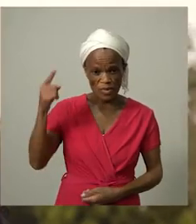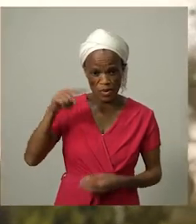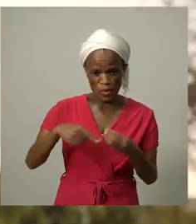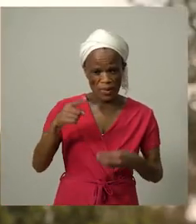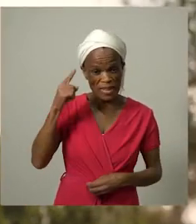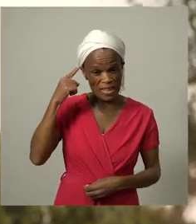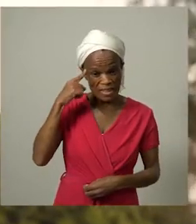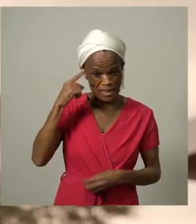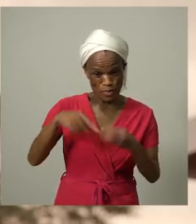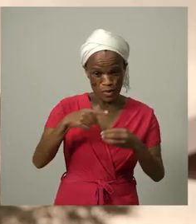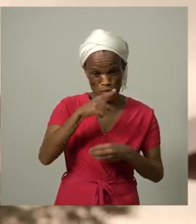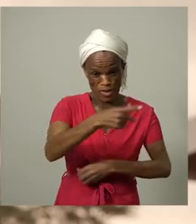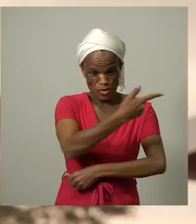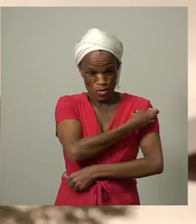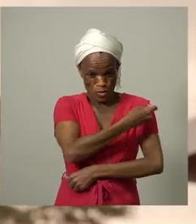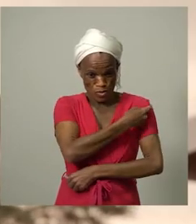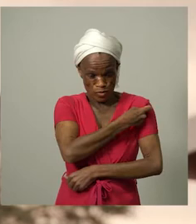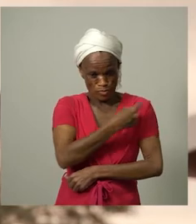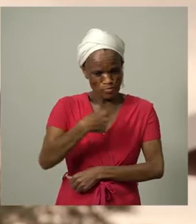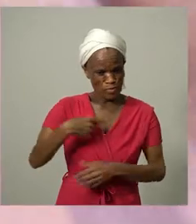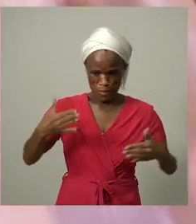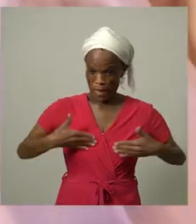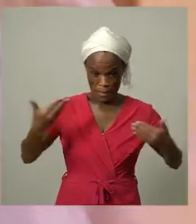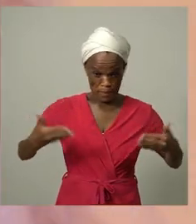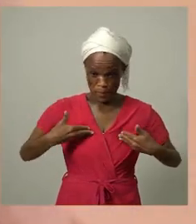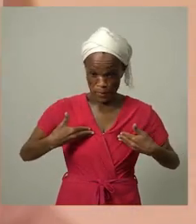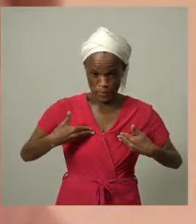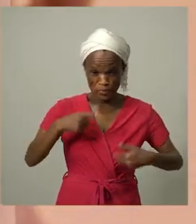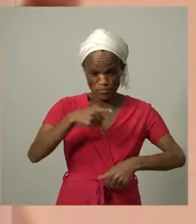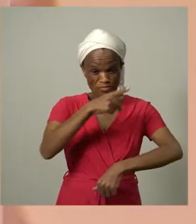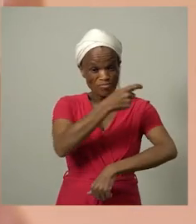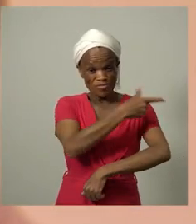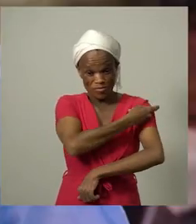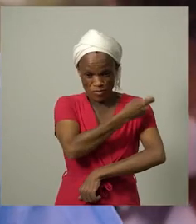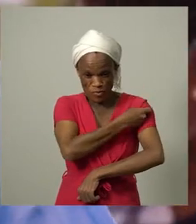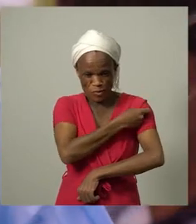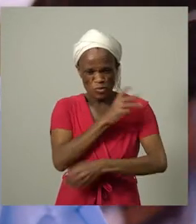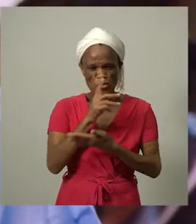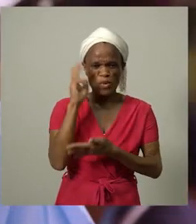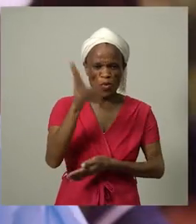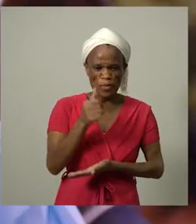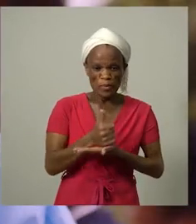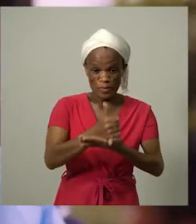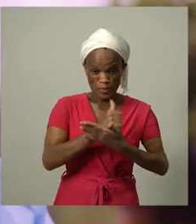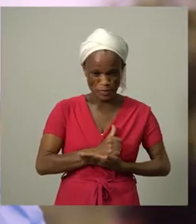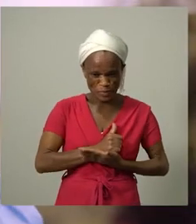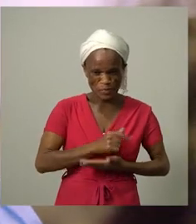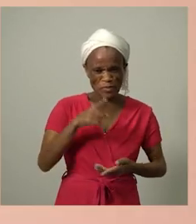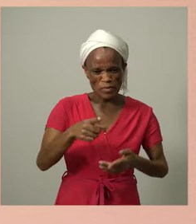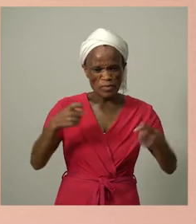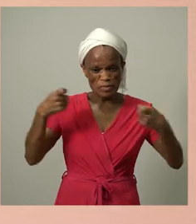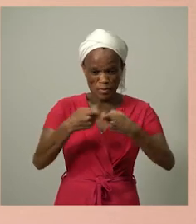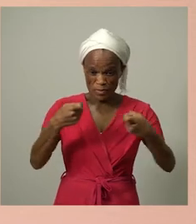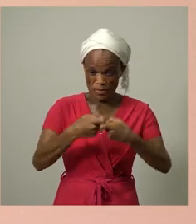engicabanga ngalo mgomo weCovid mina iyangijabulisa nje. Lo mgomo uzosisiza kakhulu ukuthi sinqobe